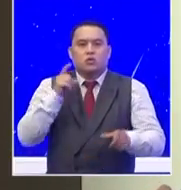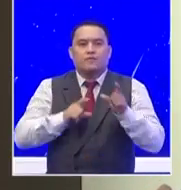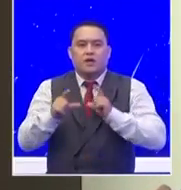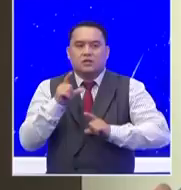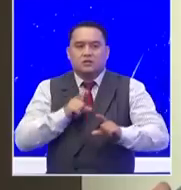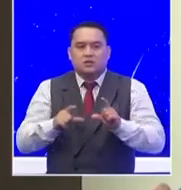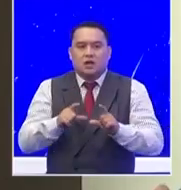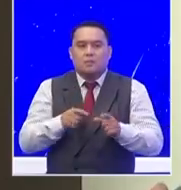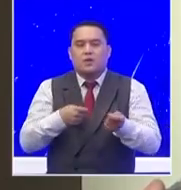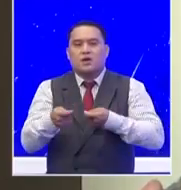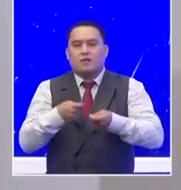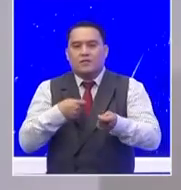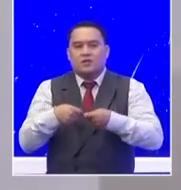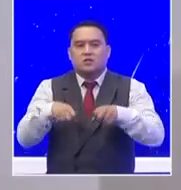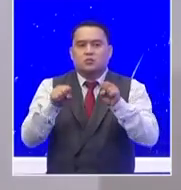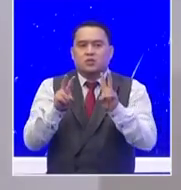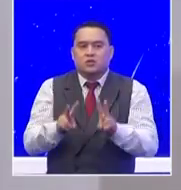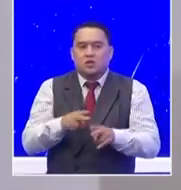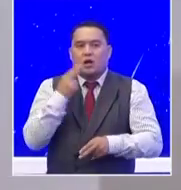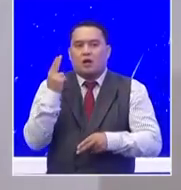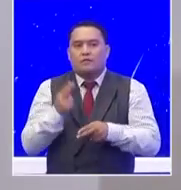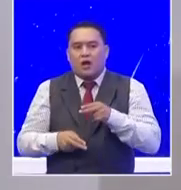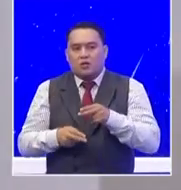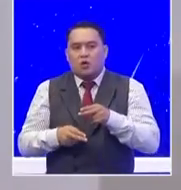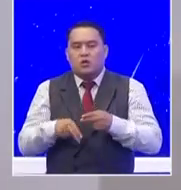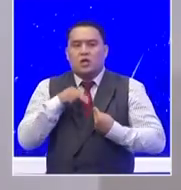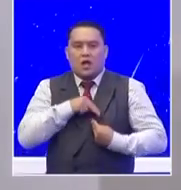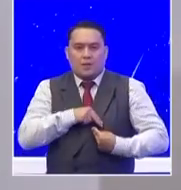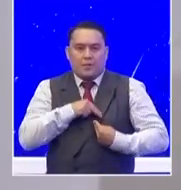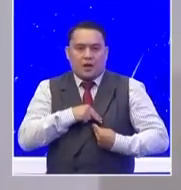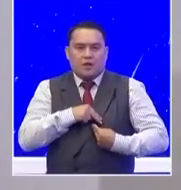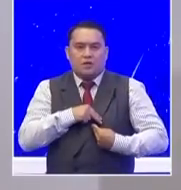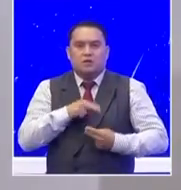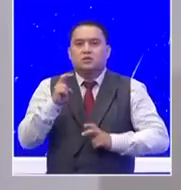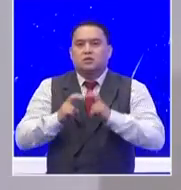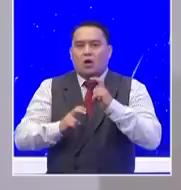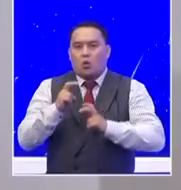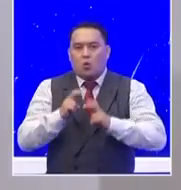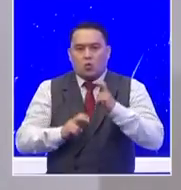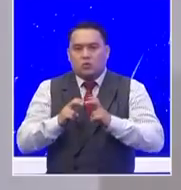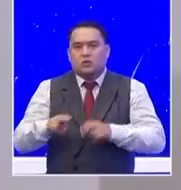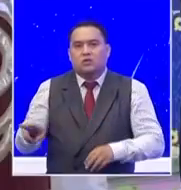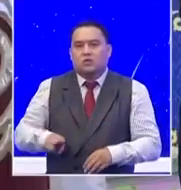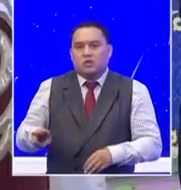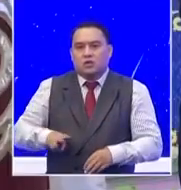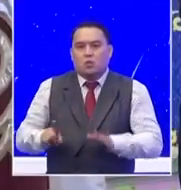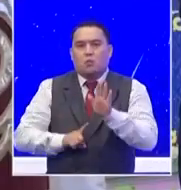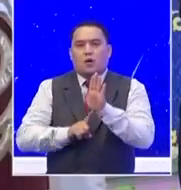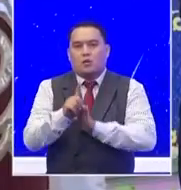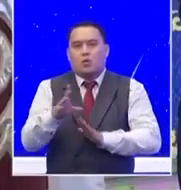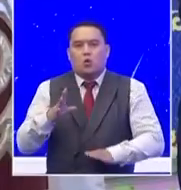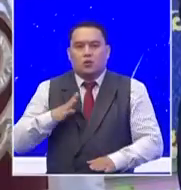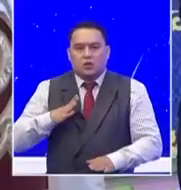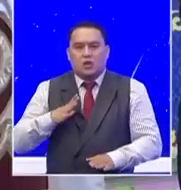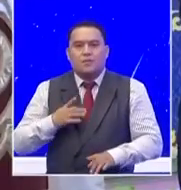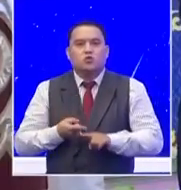университетін кадастр бакалавр мамандықтары бойынша тәмамдаған. Еңбек жолын Кирзавод 1 жауапкершілігі шектеулі серіктестігінде атқарушы директор